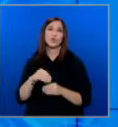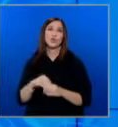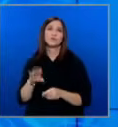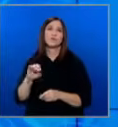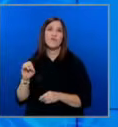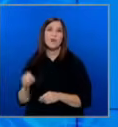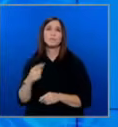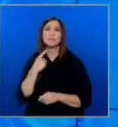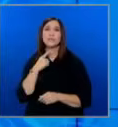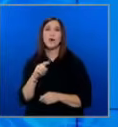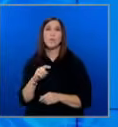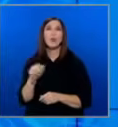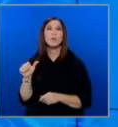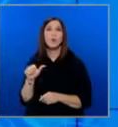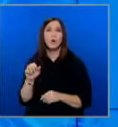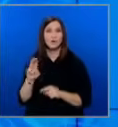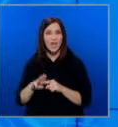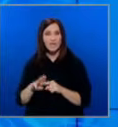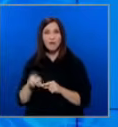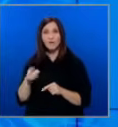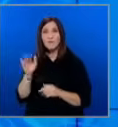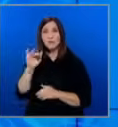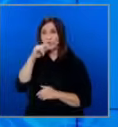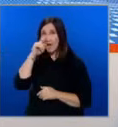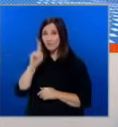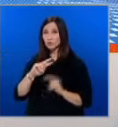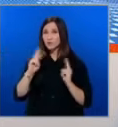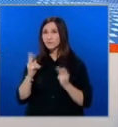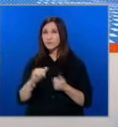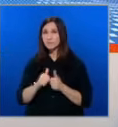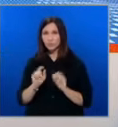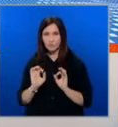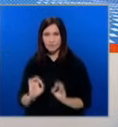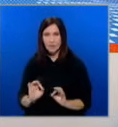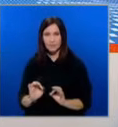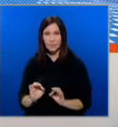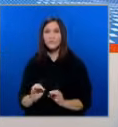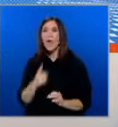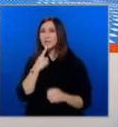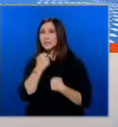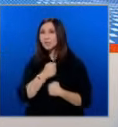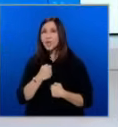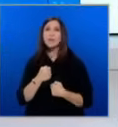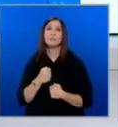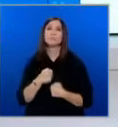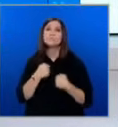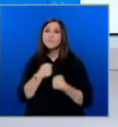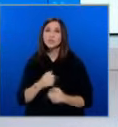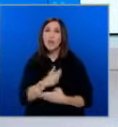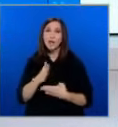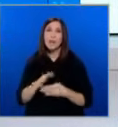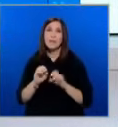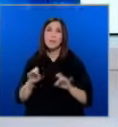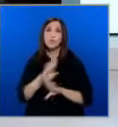Бершева на реванша в Разград. Това беше и най-важното от света на спорта до момента. Нора. За съжаление, тъжен финалът на